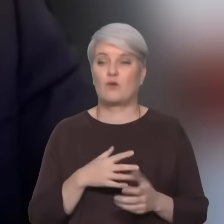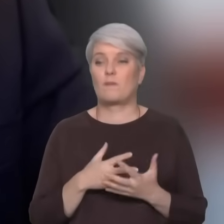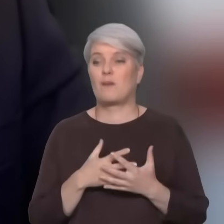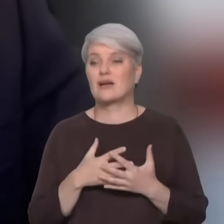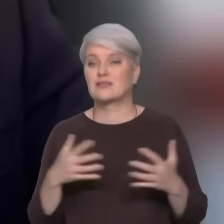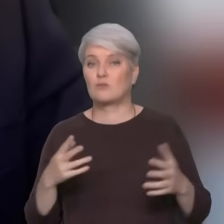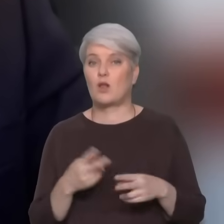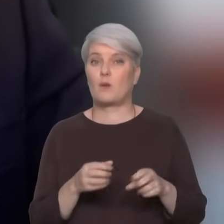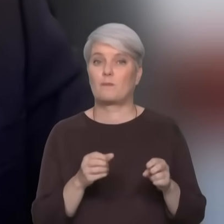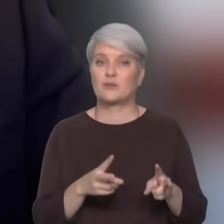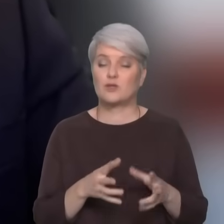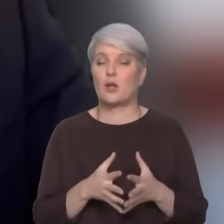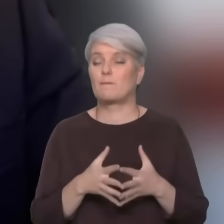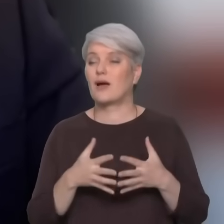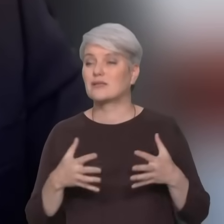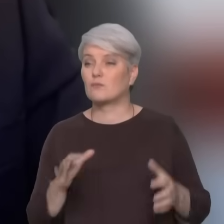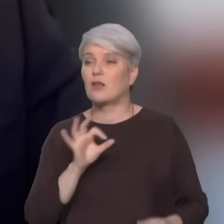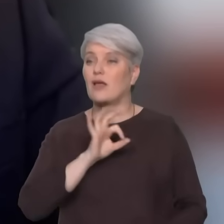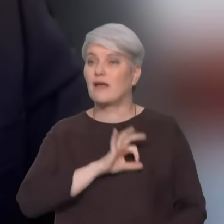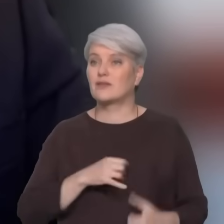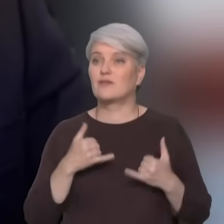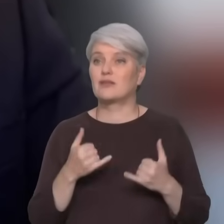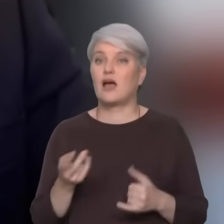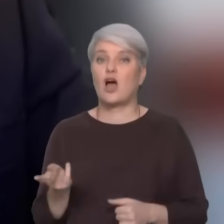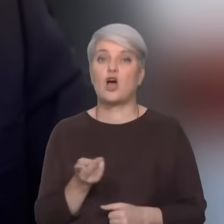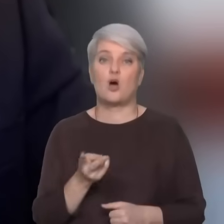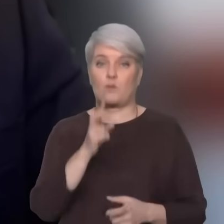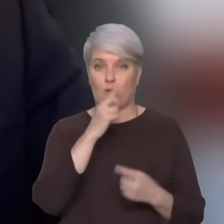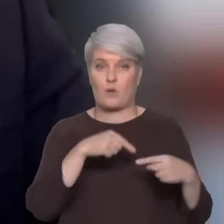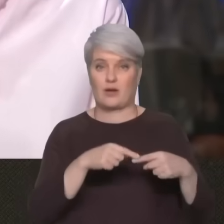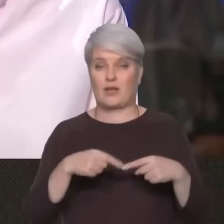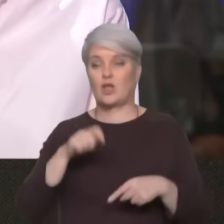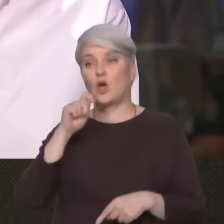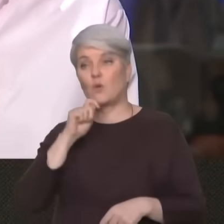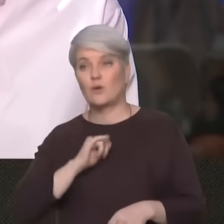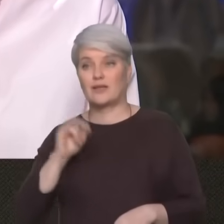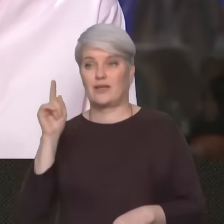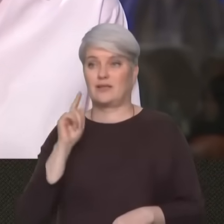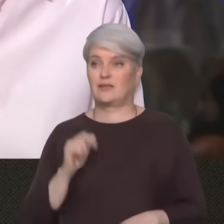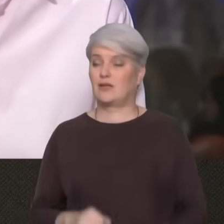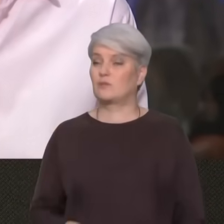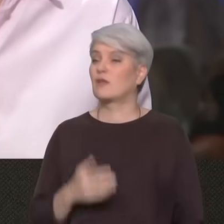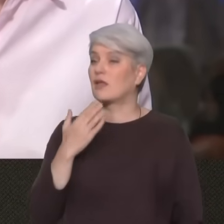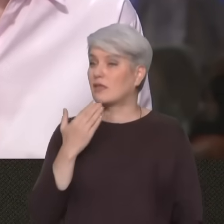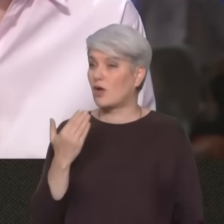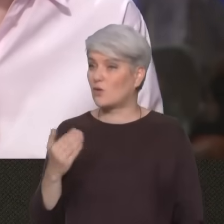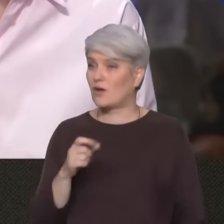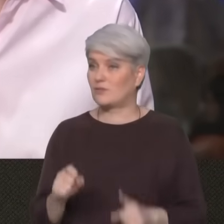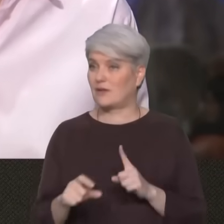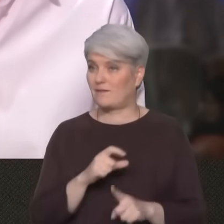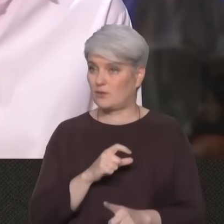і максимально ефективно для обох країн, України і Ізраїлю. Звісно. Дякую вам за ці відповіді.